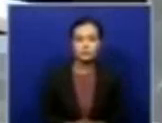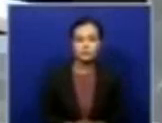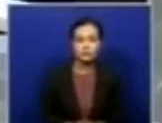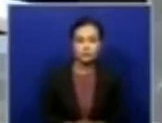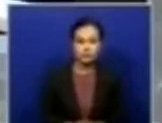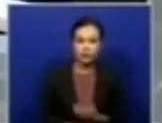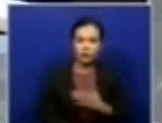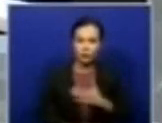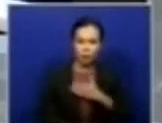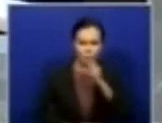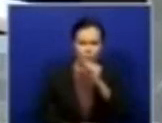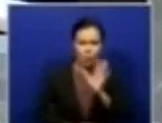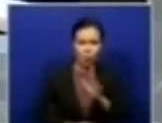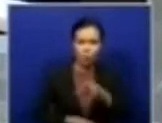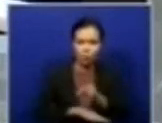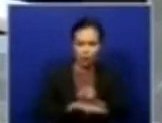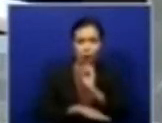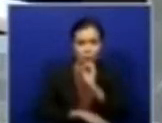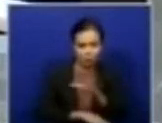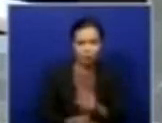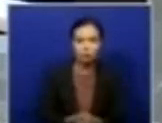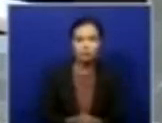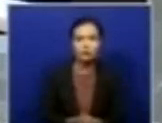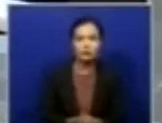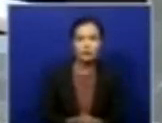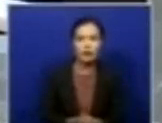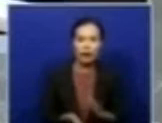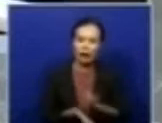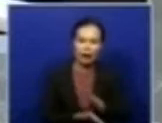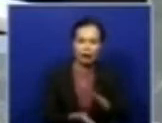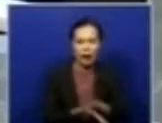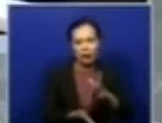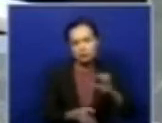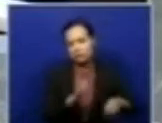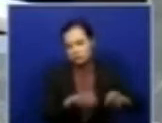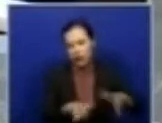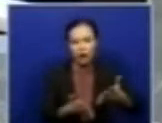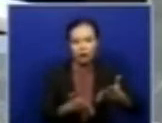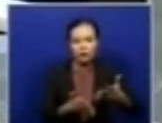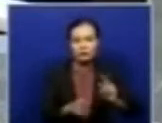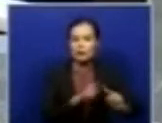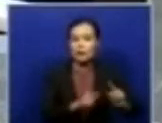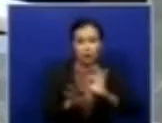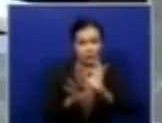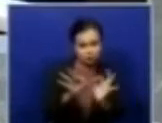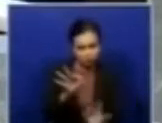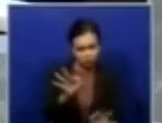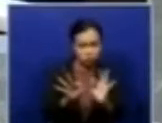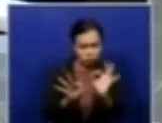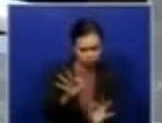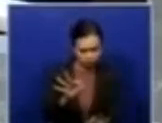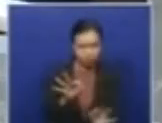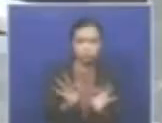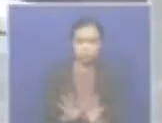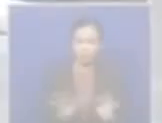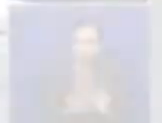ผมไม่พูดถึงเพราะท่านประธานบอกแล้วว่ามันจะเป็นเศษกระดาษมาหรืออะไรก็ตามมันมีเนื้อสาระแล้วก็เป็นเรื่